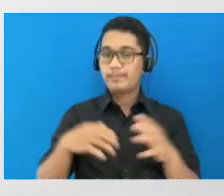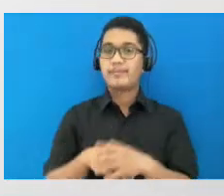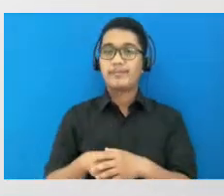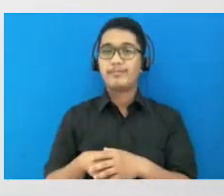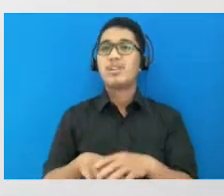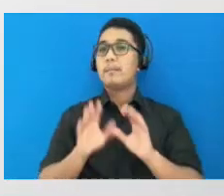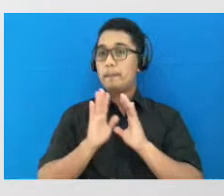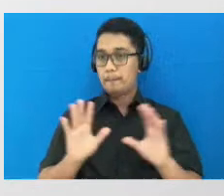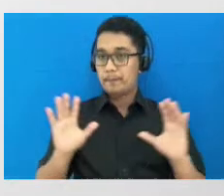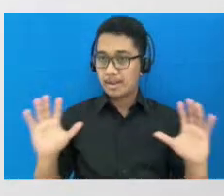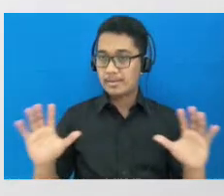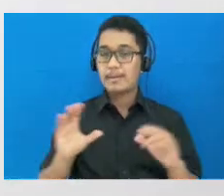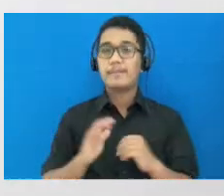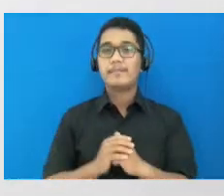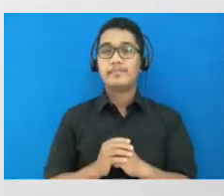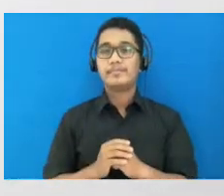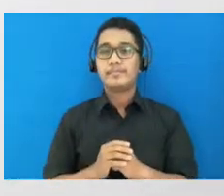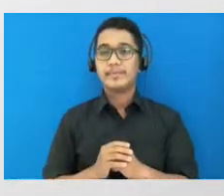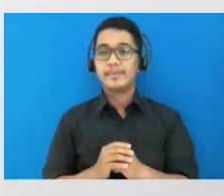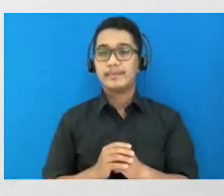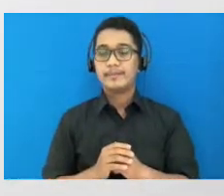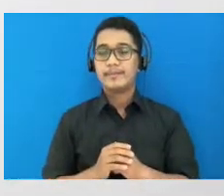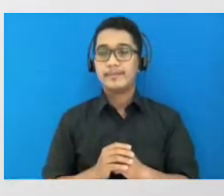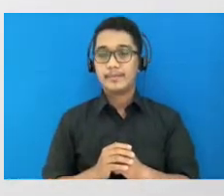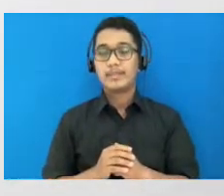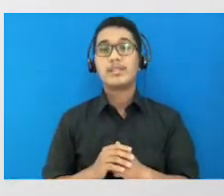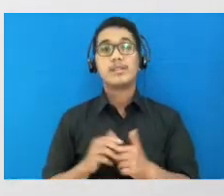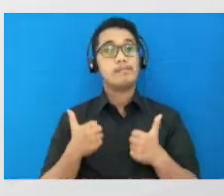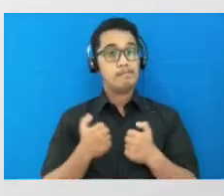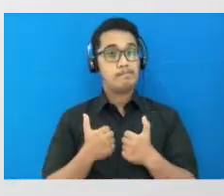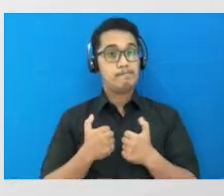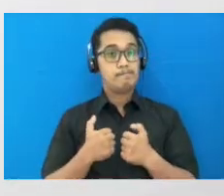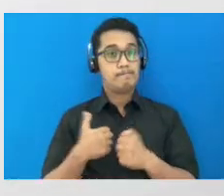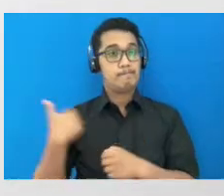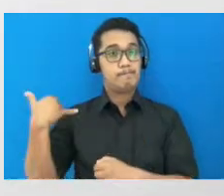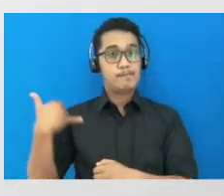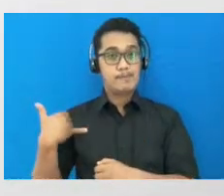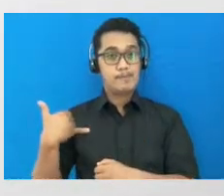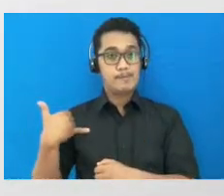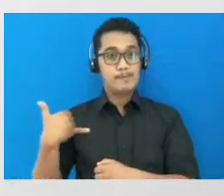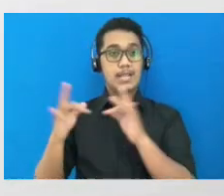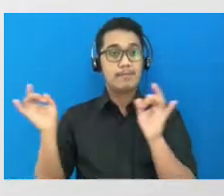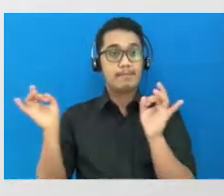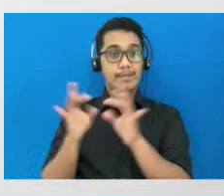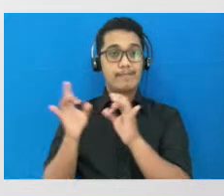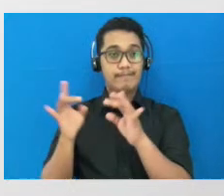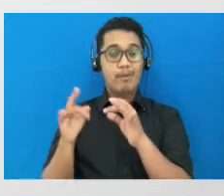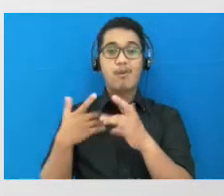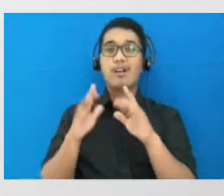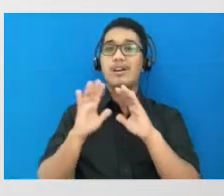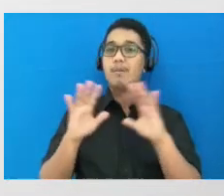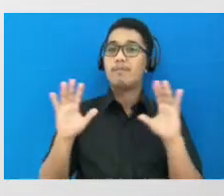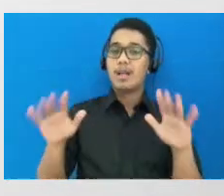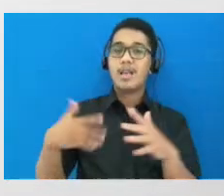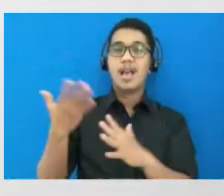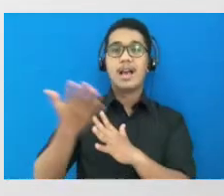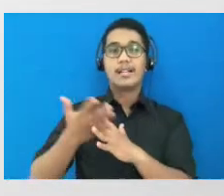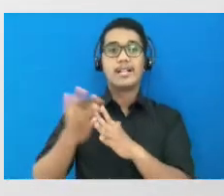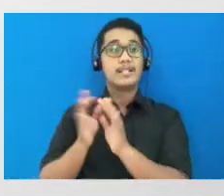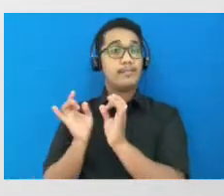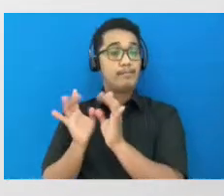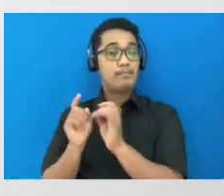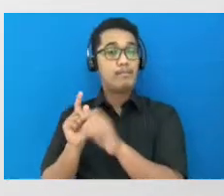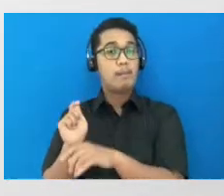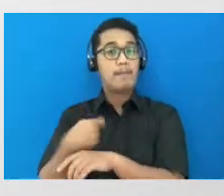Sangat banyak, dan mengakses mobile gadget, pengguna internet di Indonesia lebih banyak yang mengakses internet